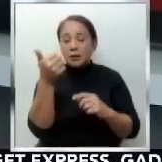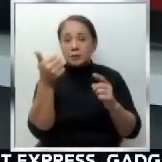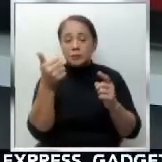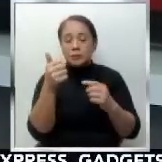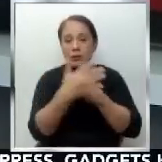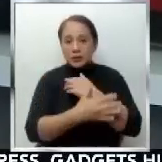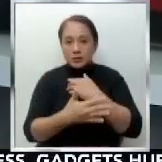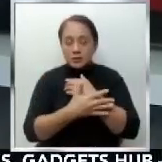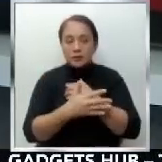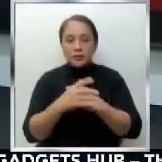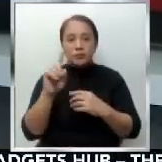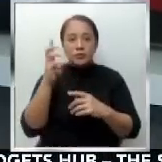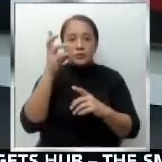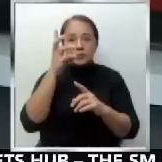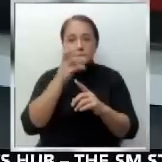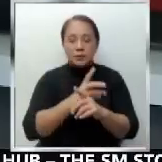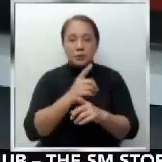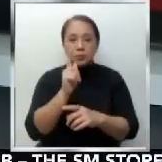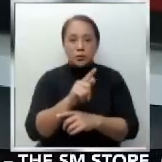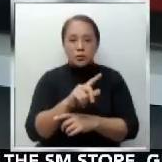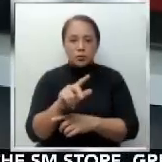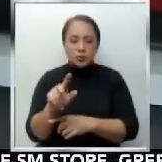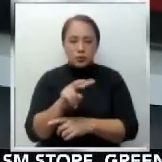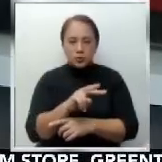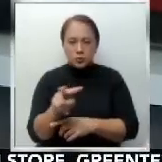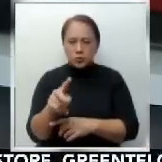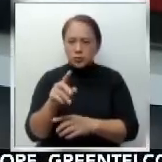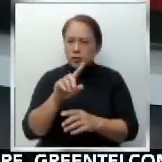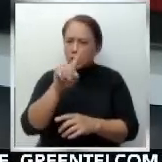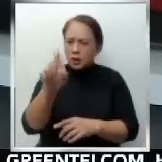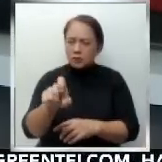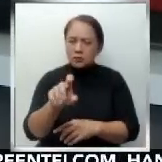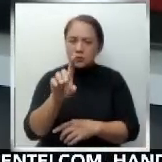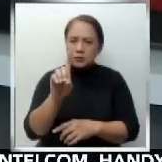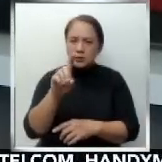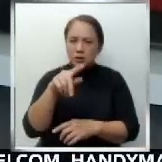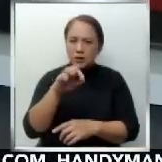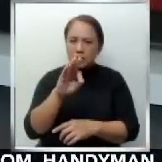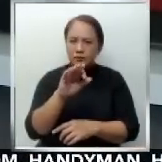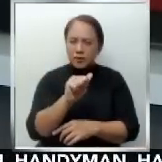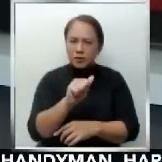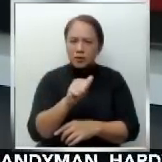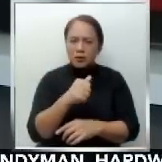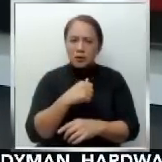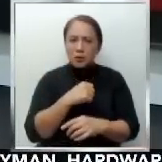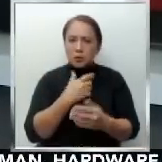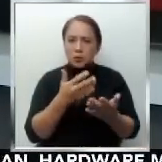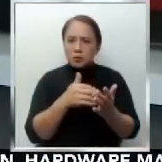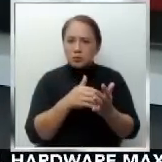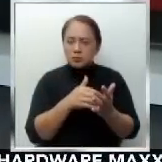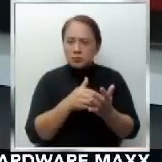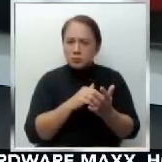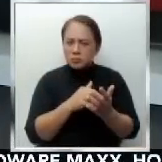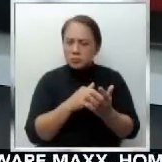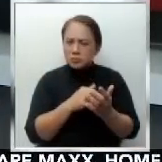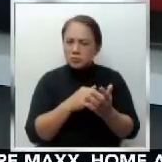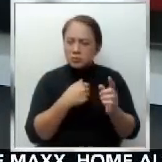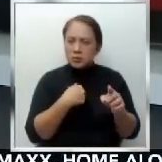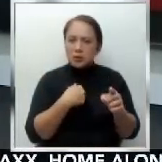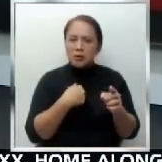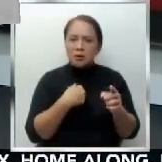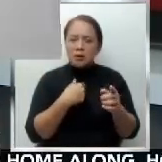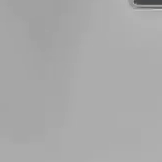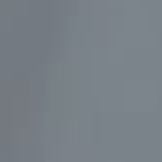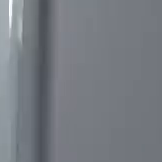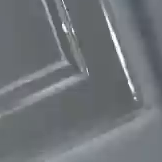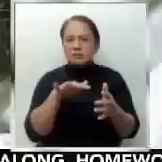ng 2022. Tanong tuloy sa DFA, baka mahina ang mga ibinigay sa kanilang abogado? Nakatutok si Mav